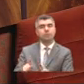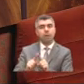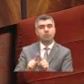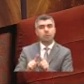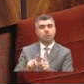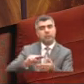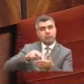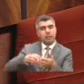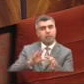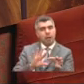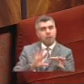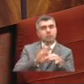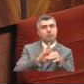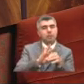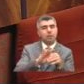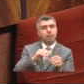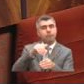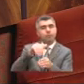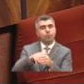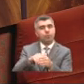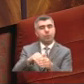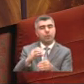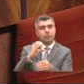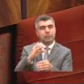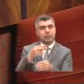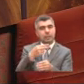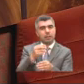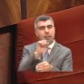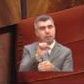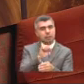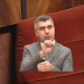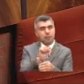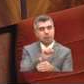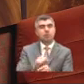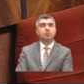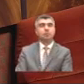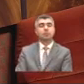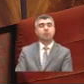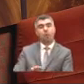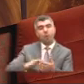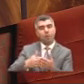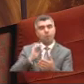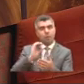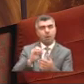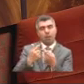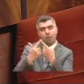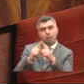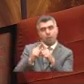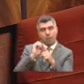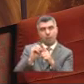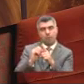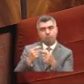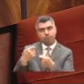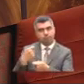الاتفاقية ديال الشراكة مع الصندوق يعني الوطني للضمان الاجتماعي اللي كتحدد الشروط والكيفيات الخاصة